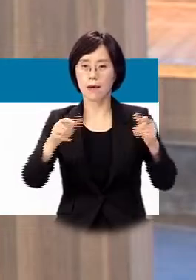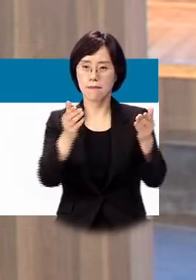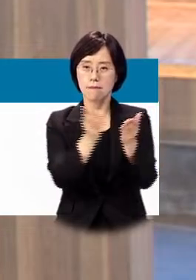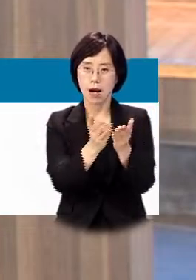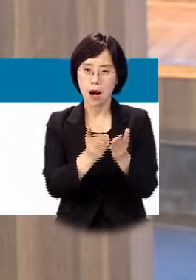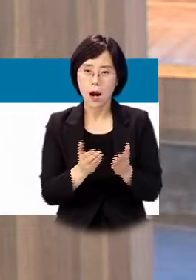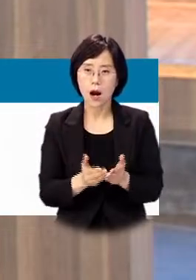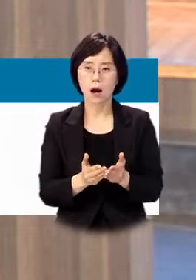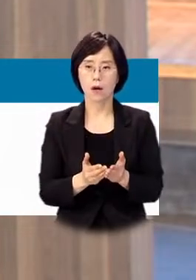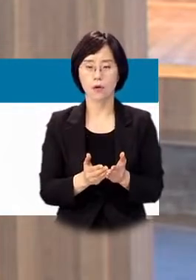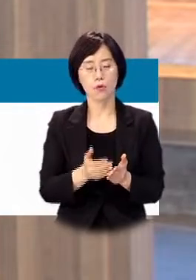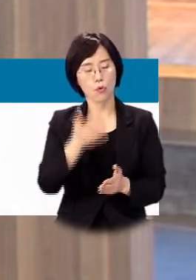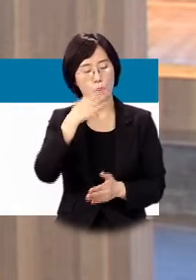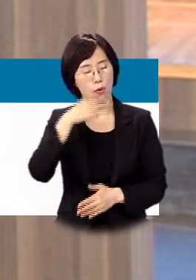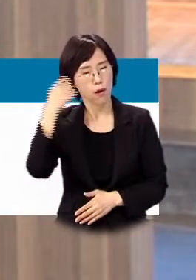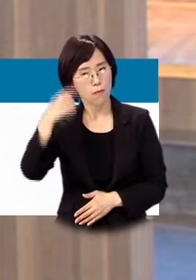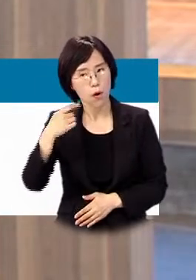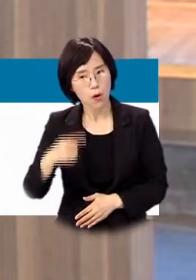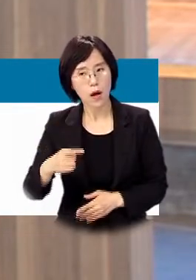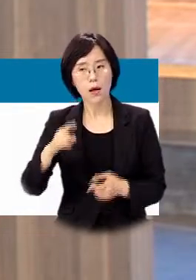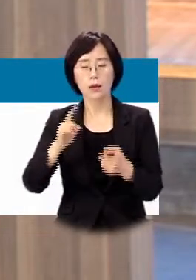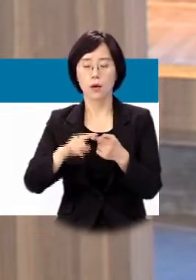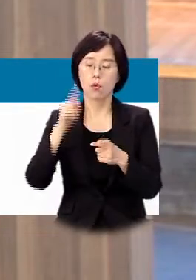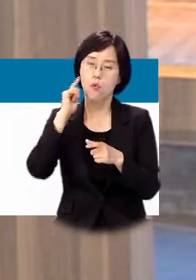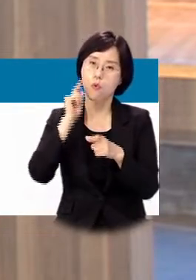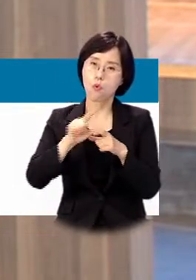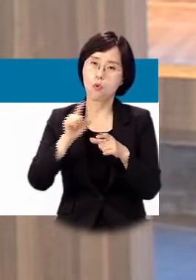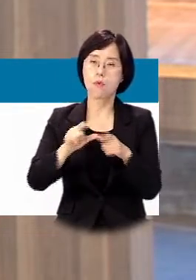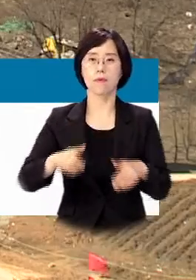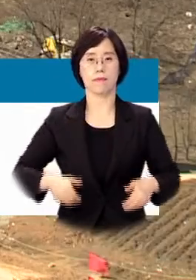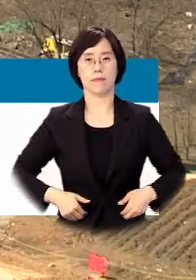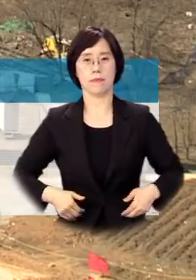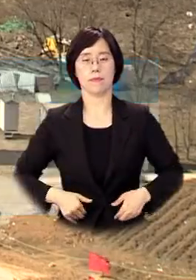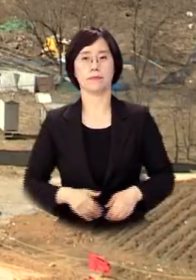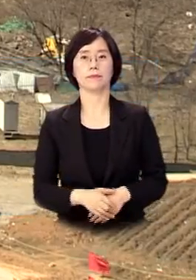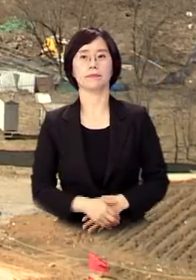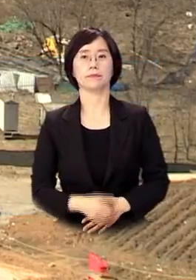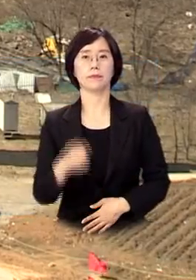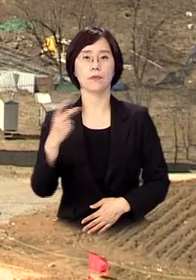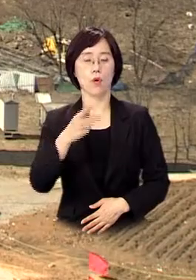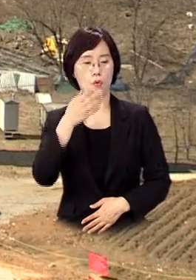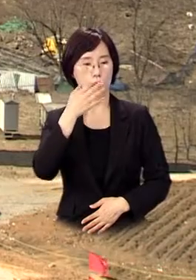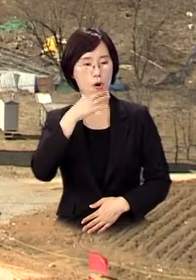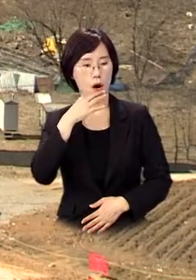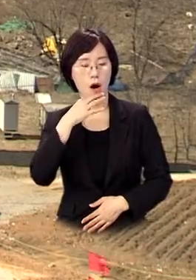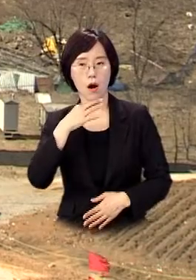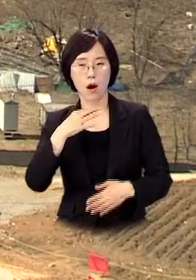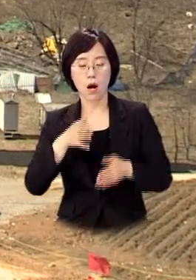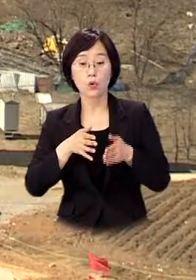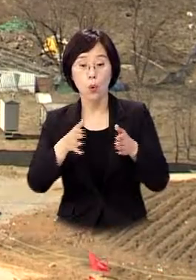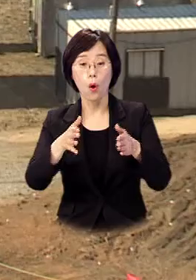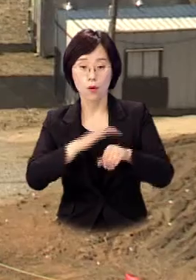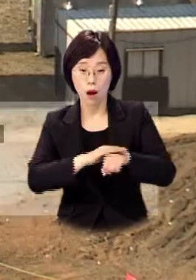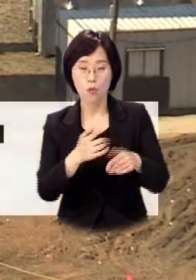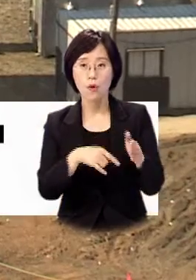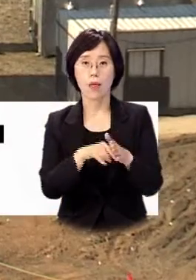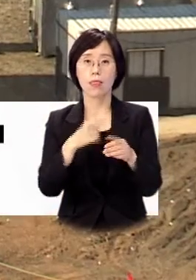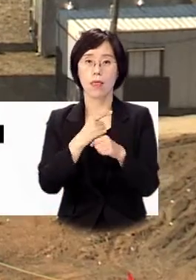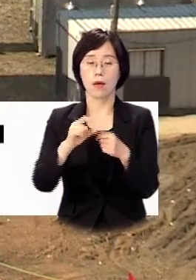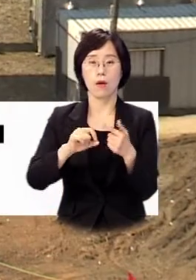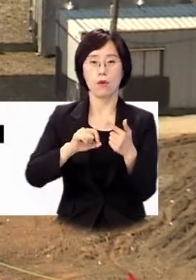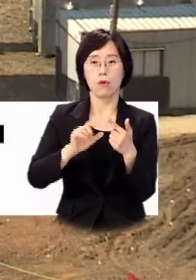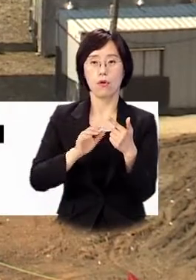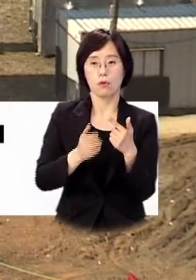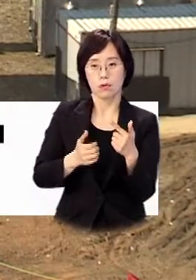맞춤형 으로 어떠한 효과들이 이루어질 수 있는가에 대해 선 또 효과적인 도로망 확충을 위해 내년 초 대구 외가